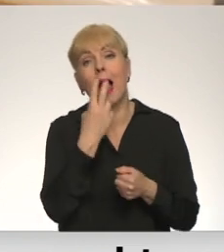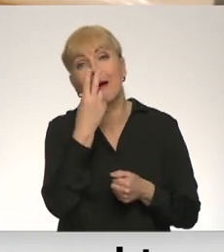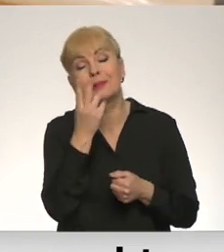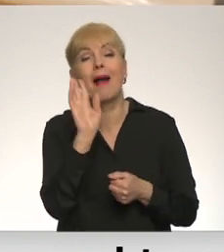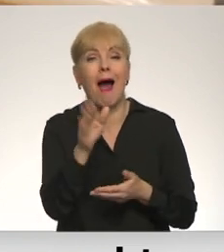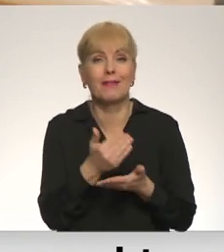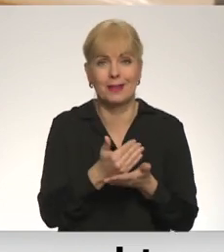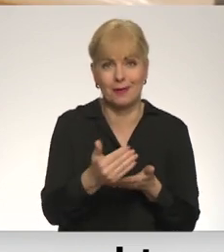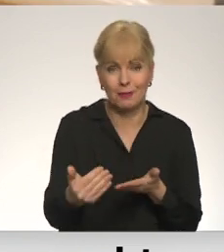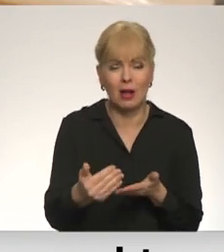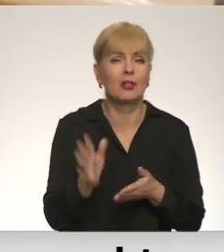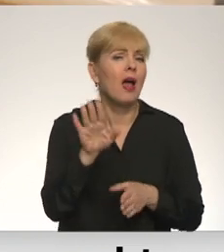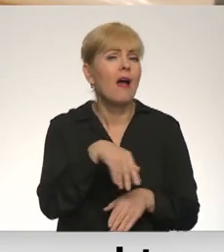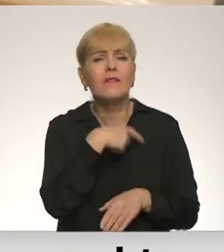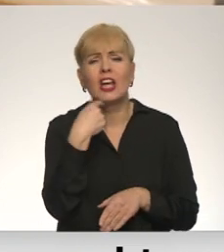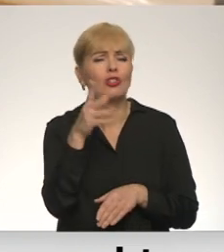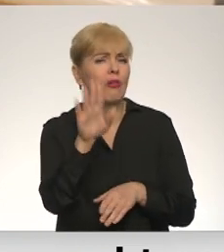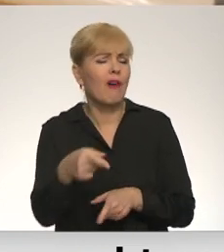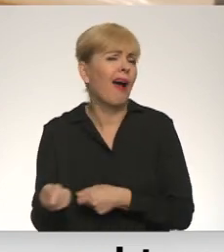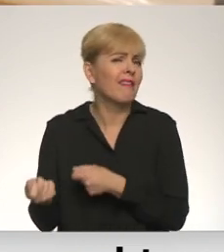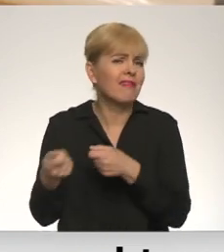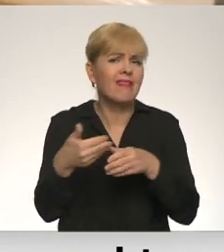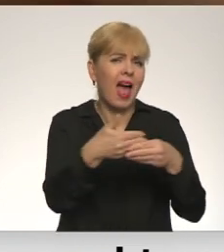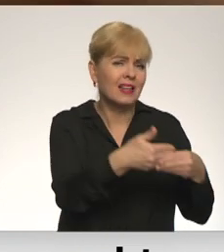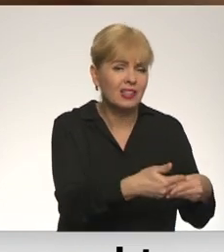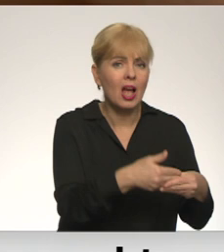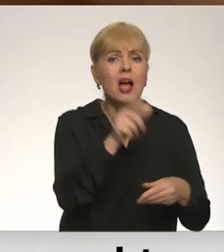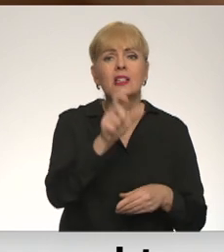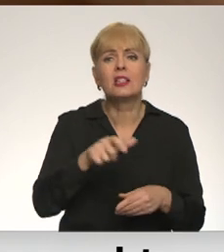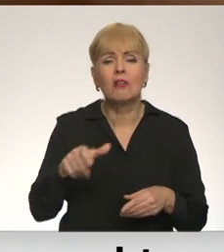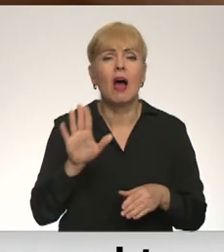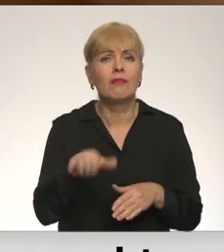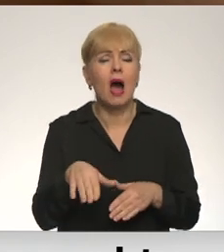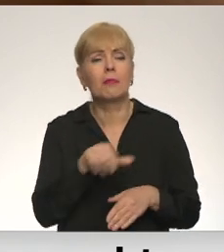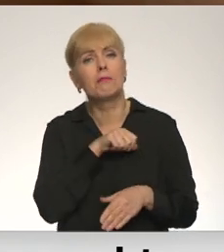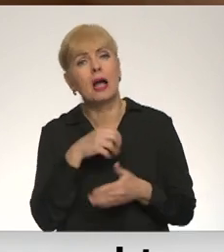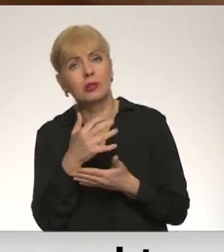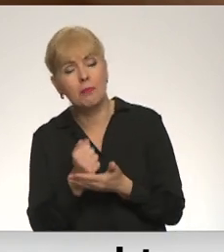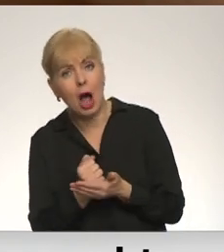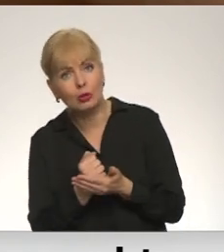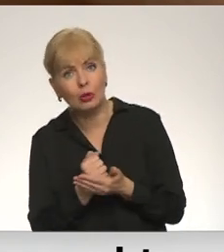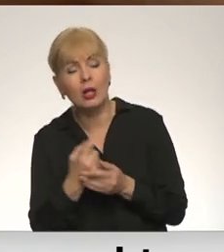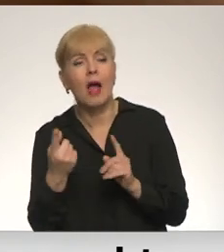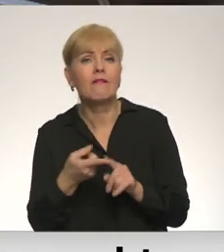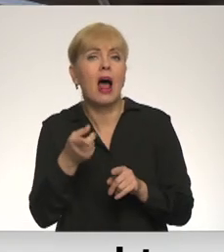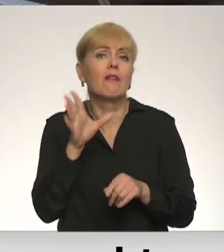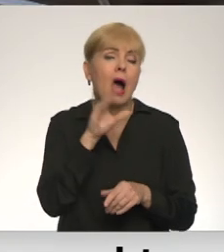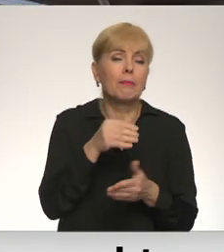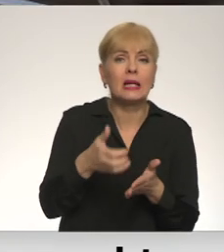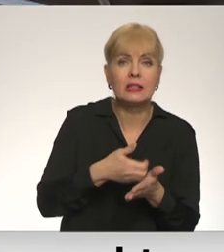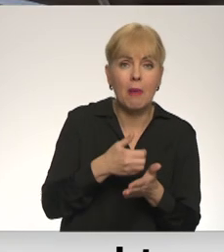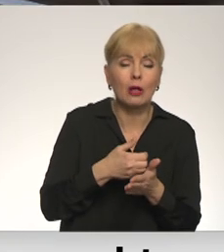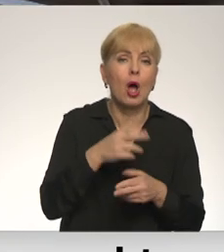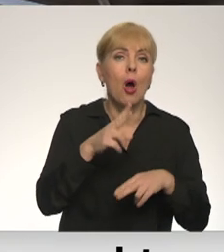sanāks. Var nest visu to, kas liekas cilvēkam, ko viņš varētu paturēt pats un ko viņš varētu vēl izmantot. Būvmateriālu